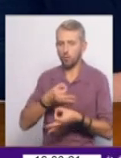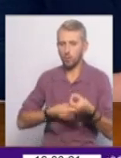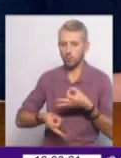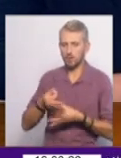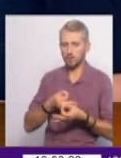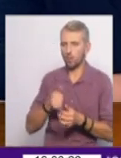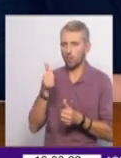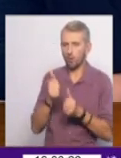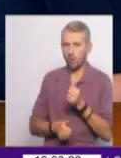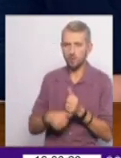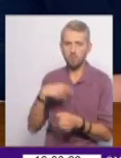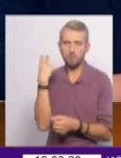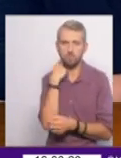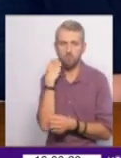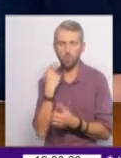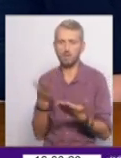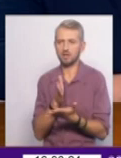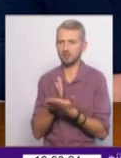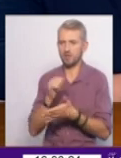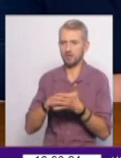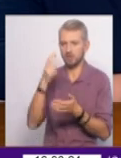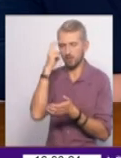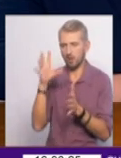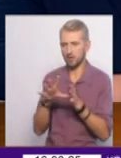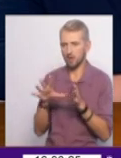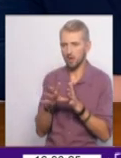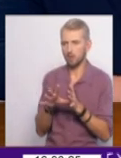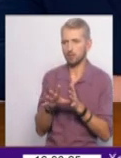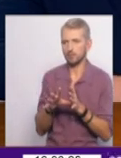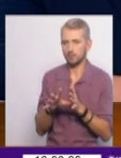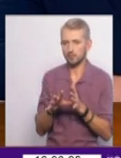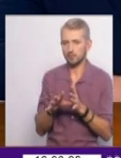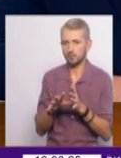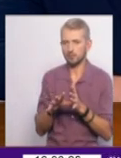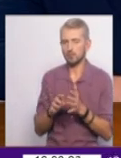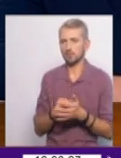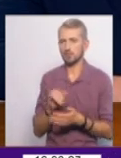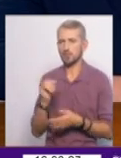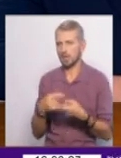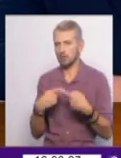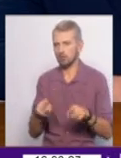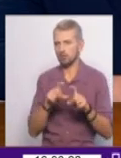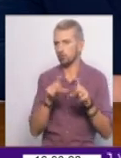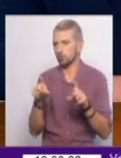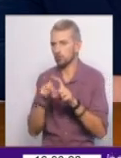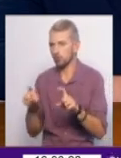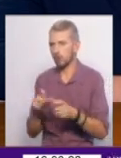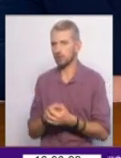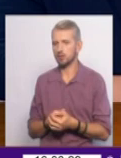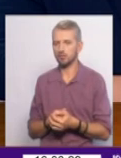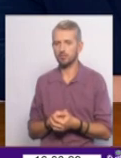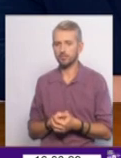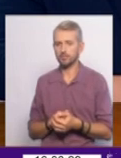обговорюється кожен борг, який взагалі є від «Київенерго» з постачальниками газу та з іншими структурами. І